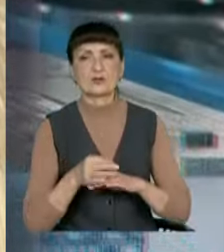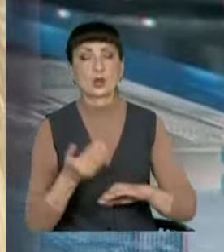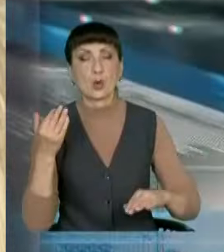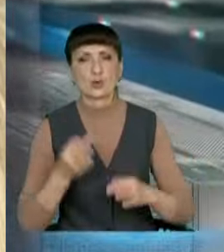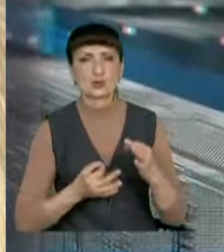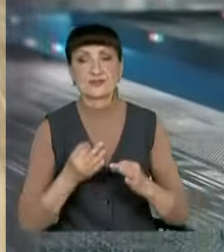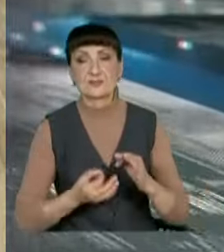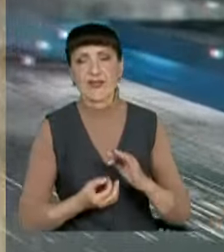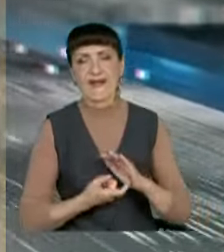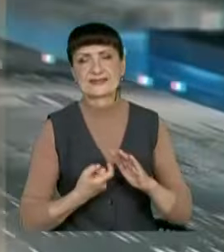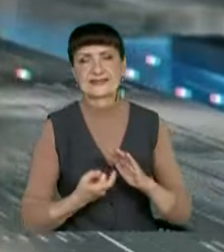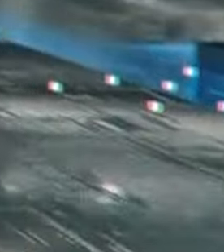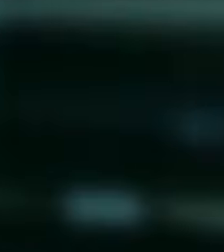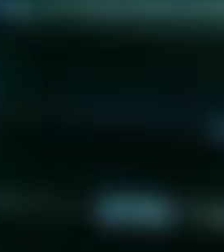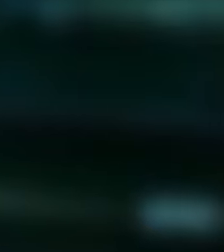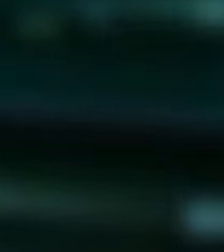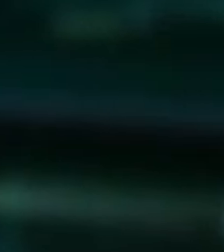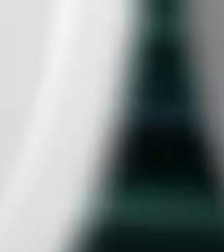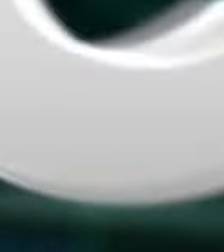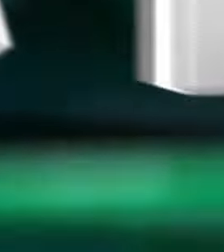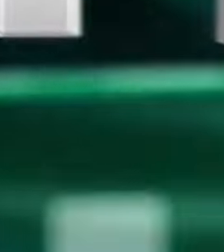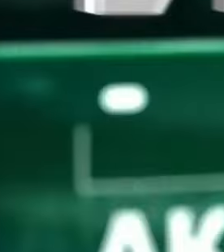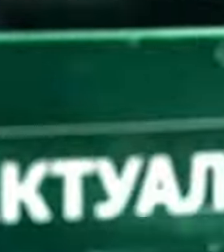досудебное расследование.